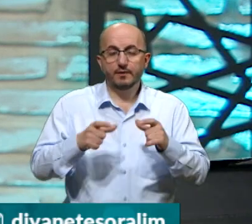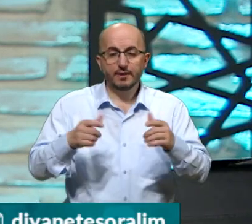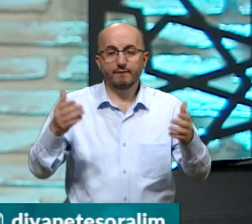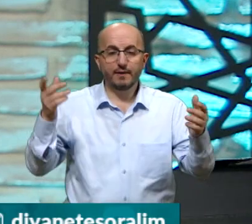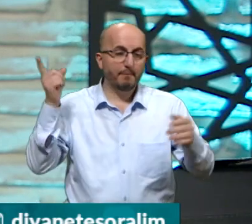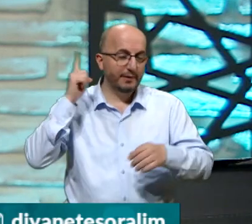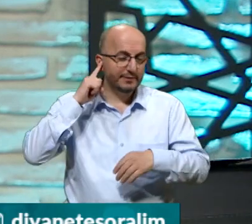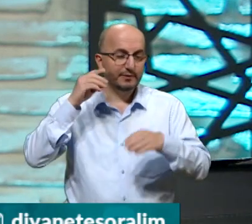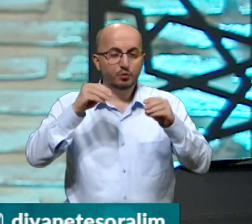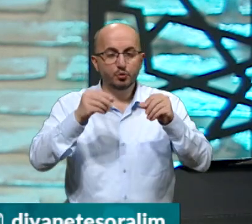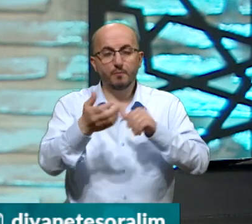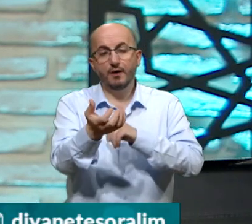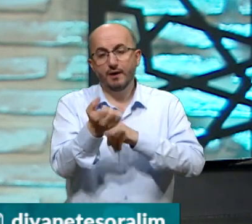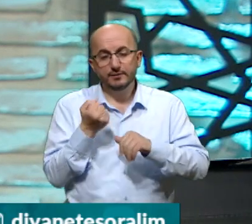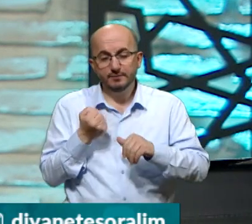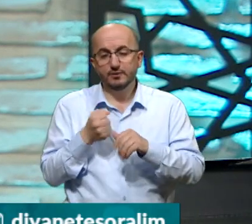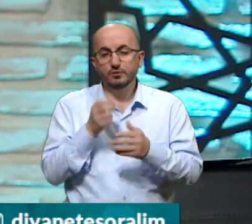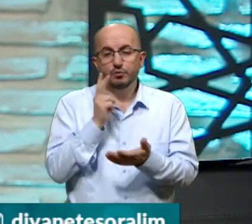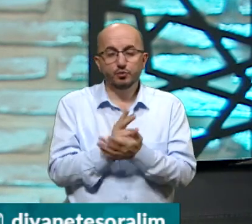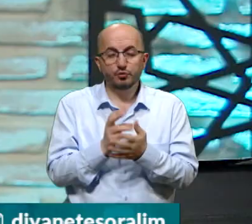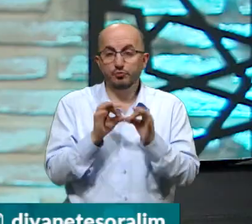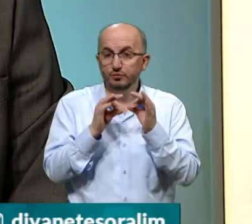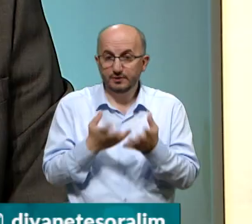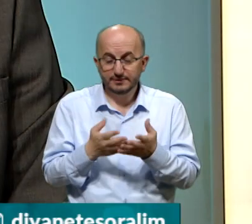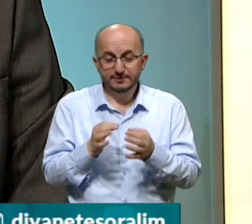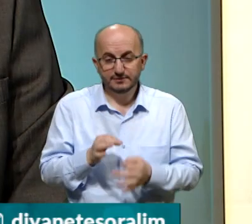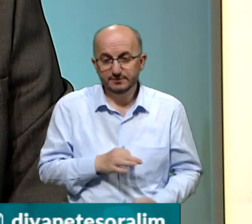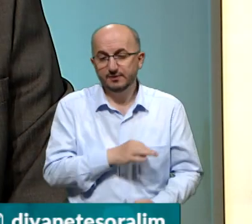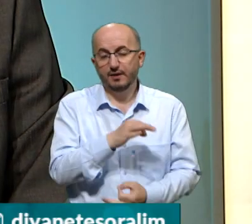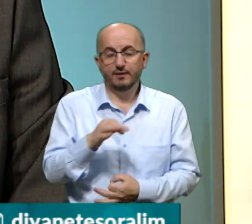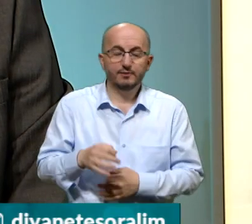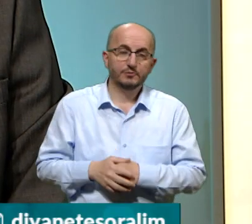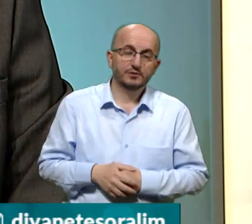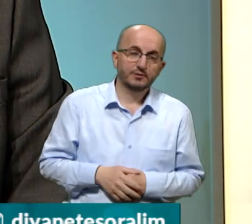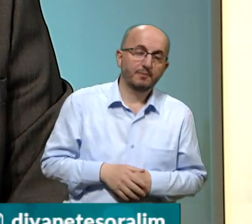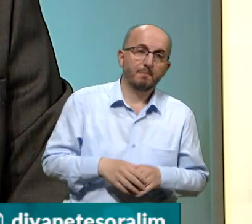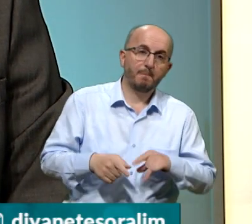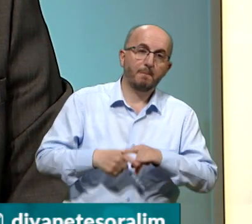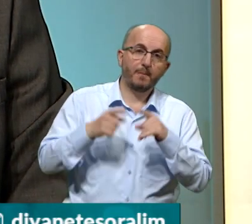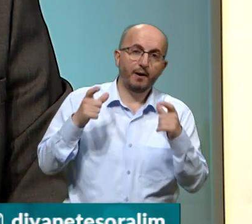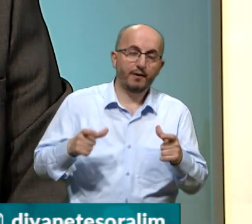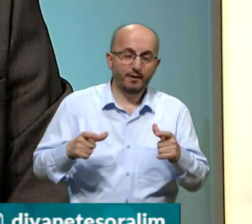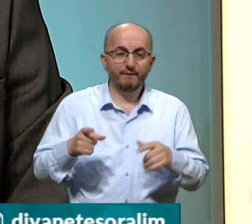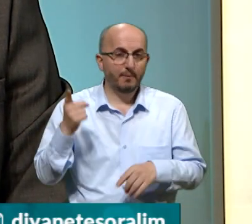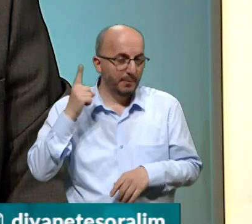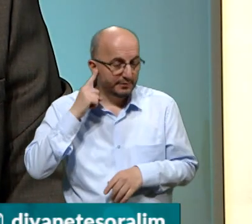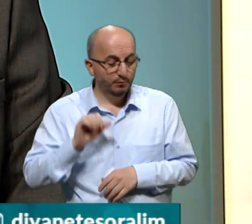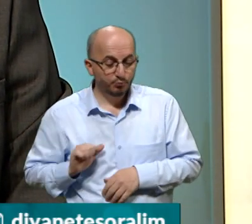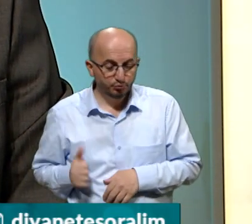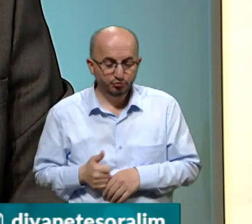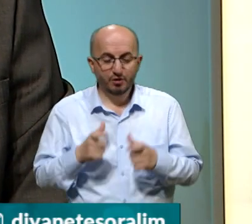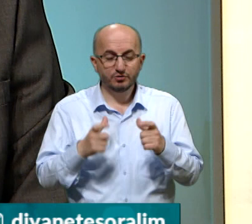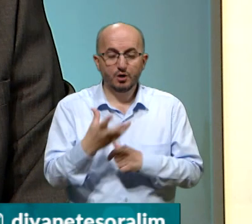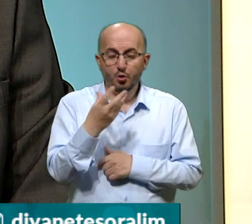Toprak getirmenin hükmü nedir diyor Evet şimdi insanlarımız Mekke ve bu sal şehir olduğundan